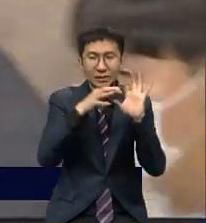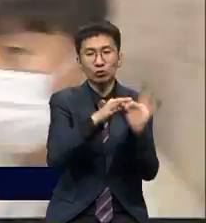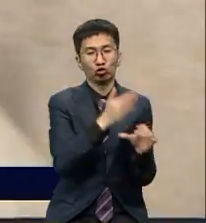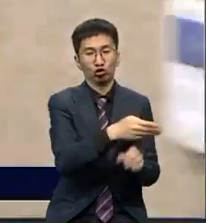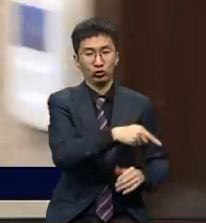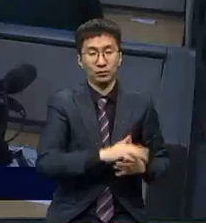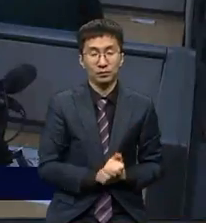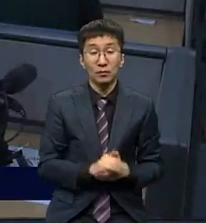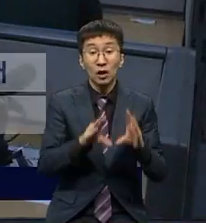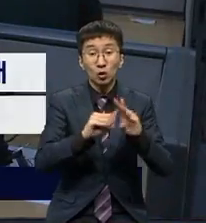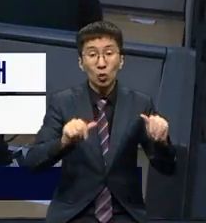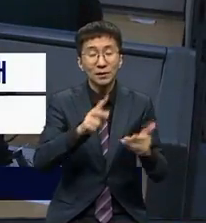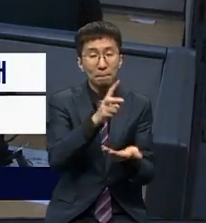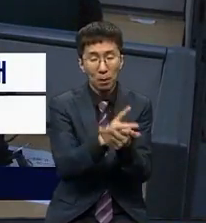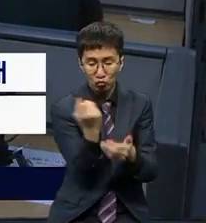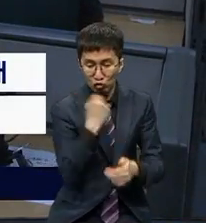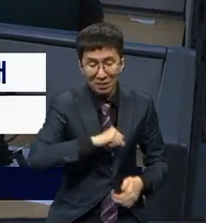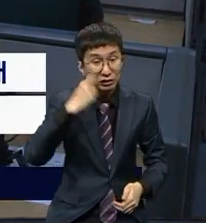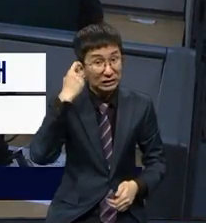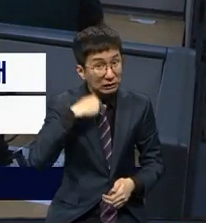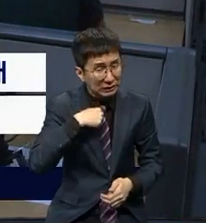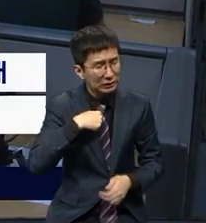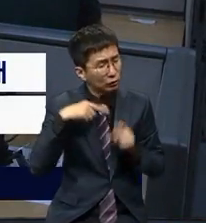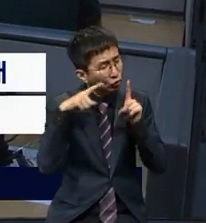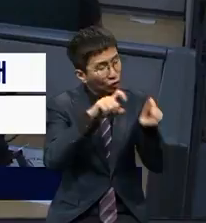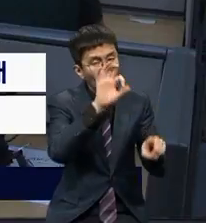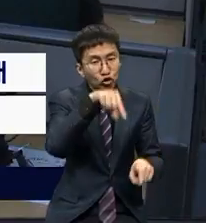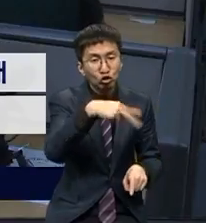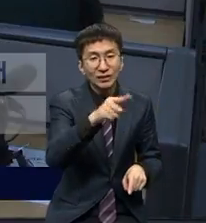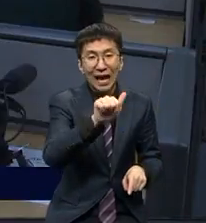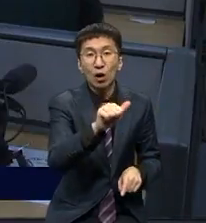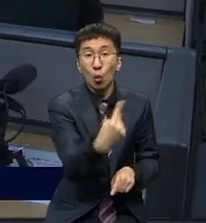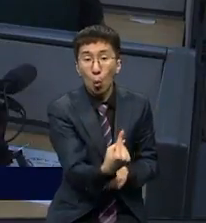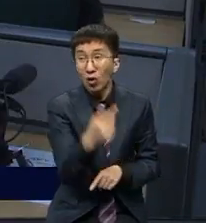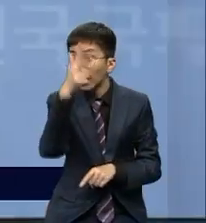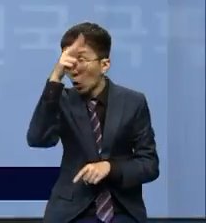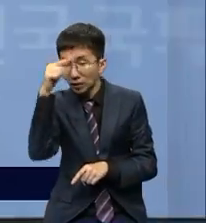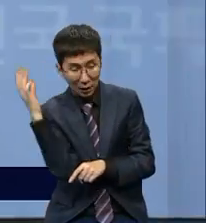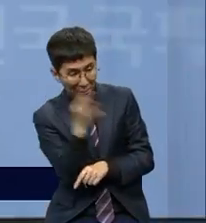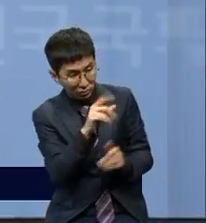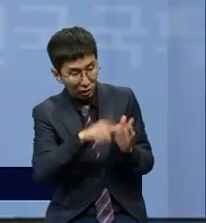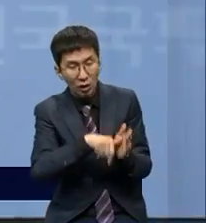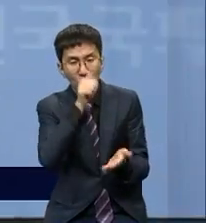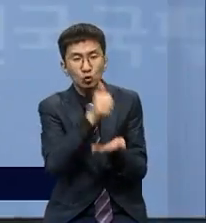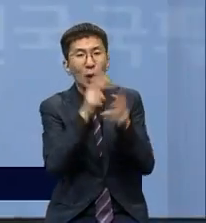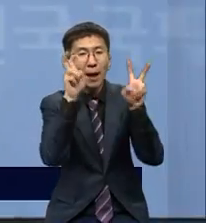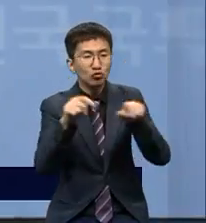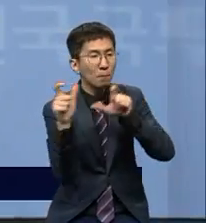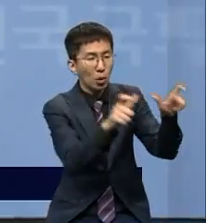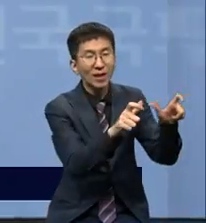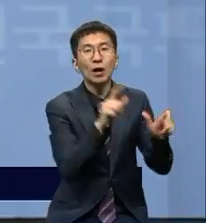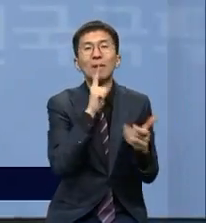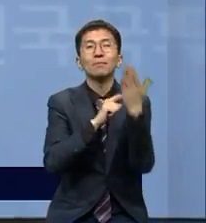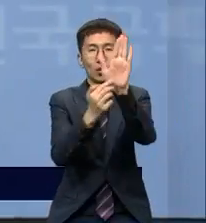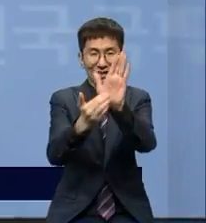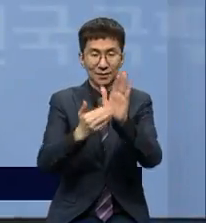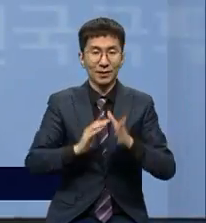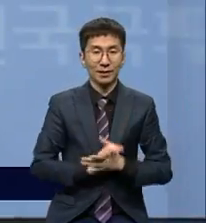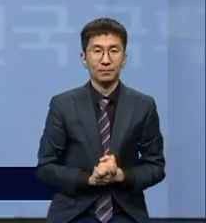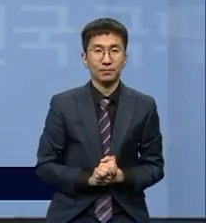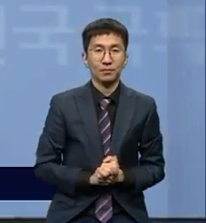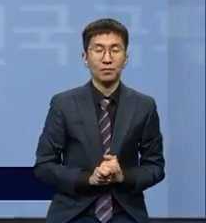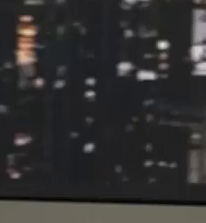가운데 농지법 위반 의혹을 받은 우상호 의원은 최근 경찰에서 무혐의 처분을 받았다고 밝혔습니다. SBS